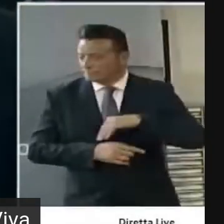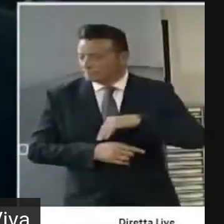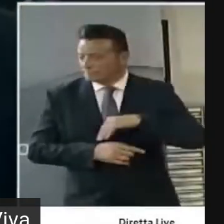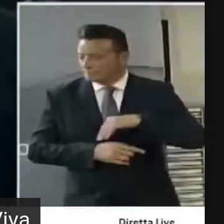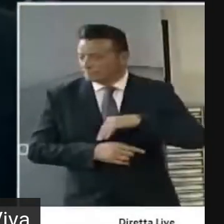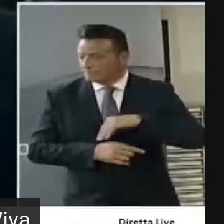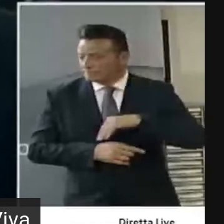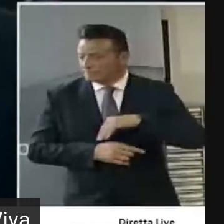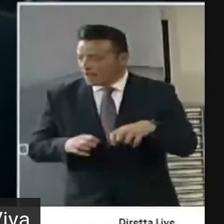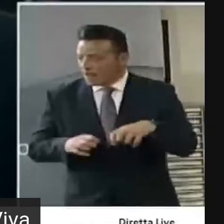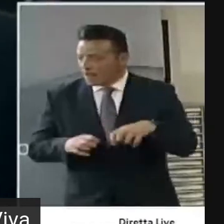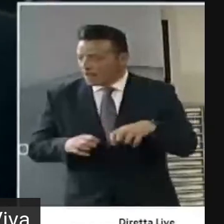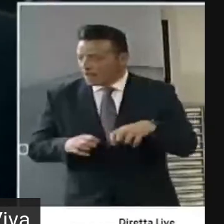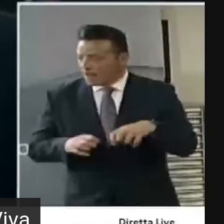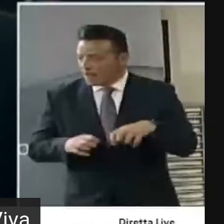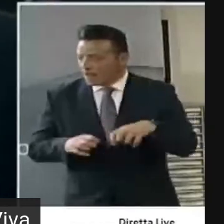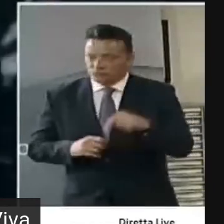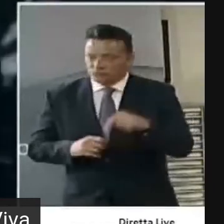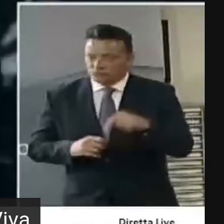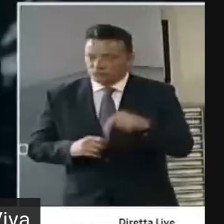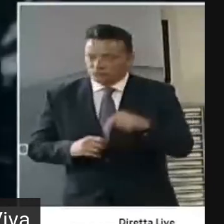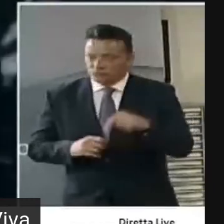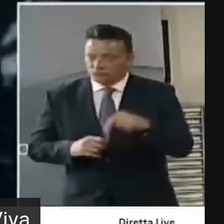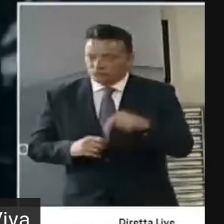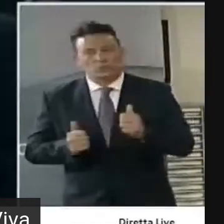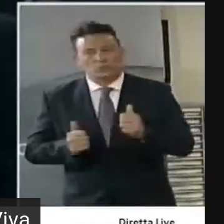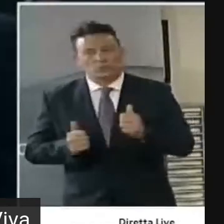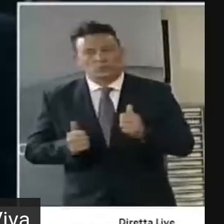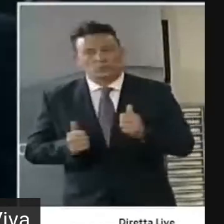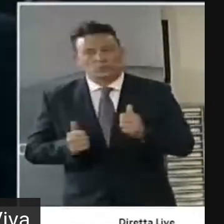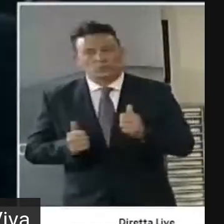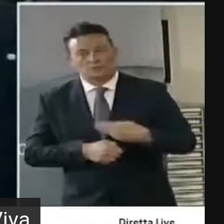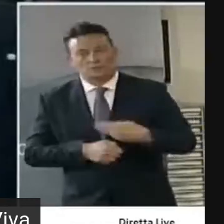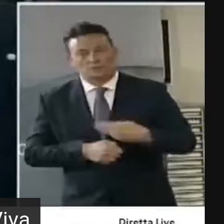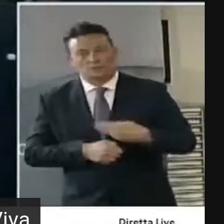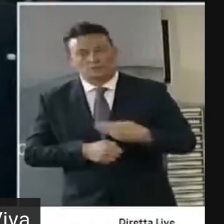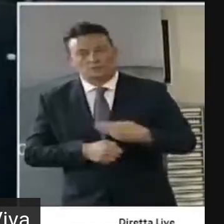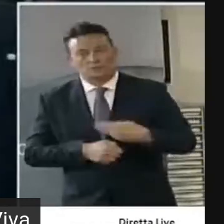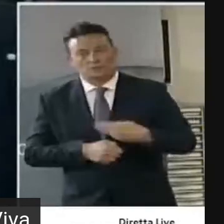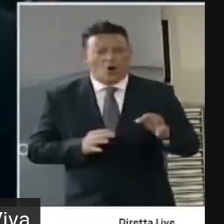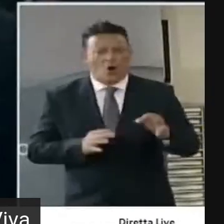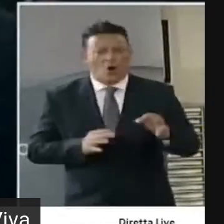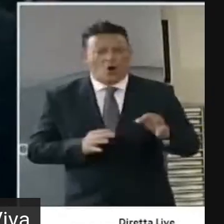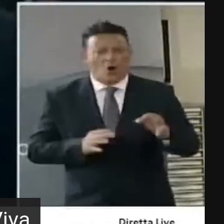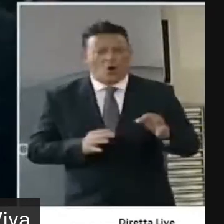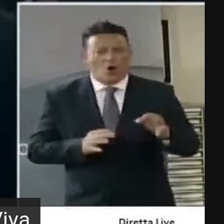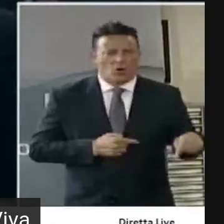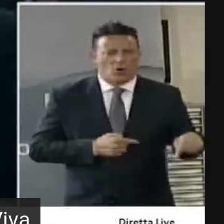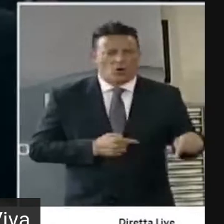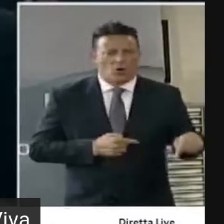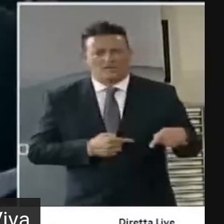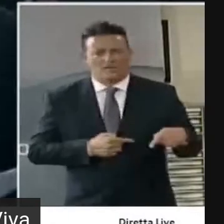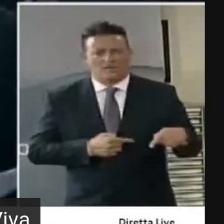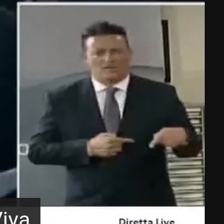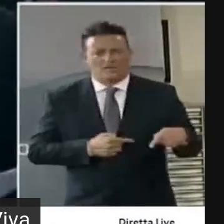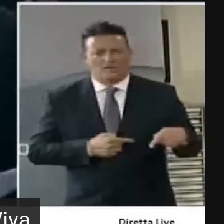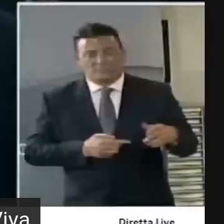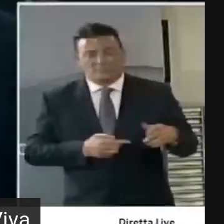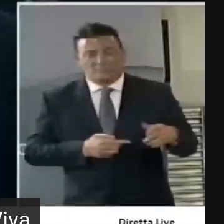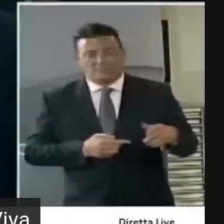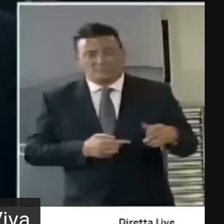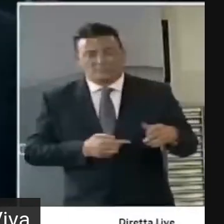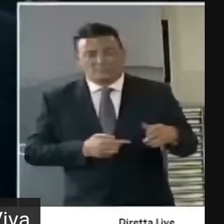impegnati in questa direzione, tutti i colleghi, consiglieri di maggioranza e di opposizione che frequentano quest'aula, tutti i